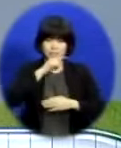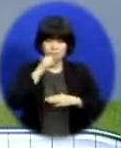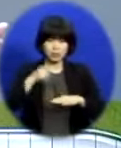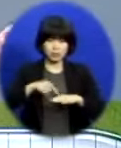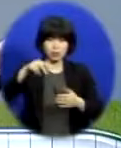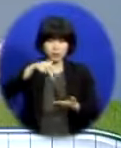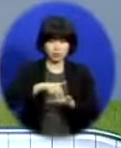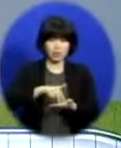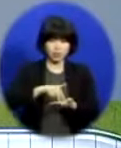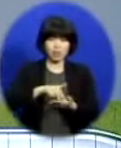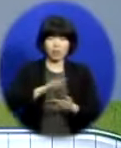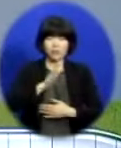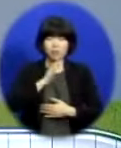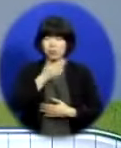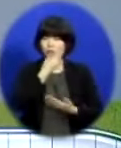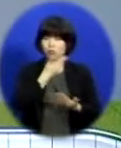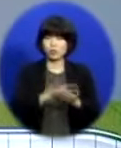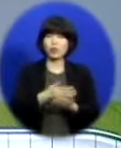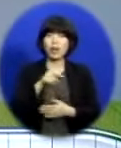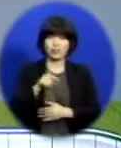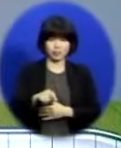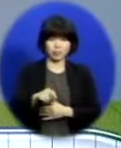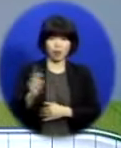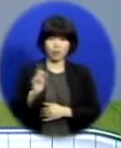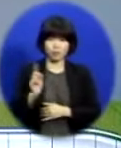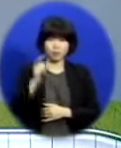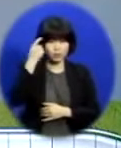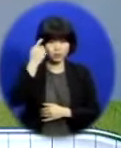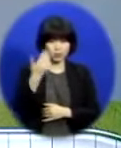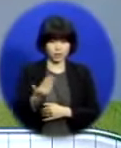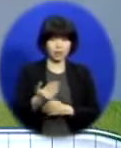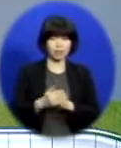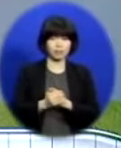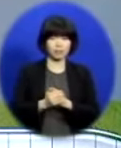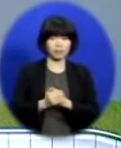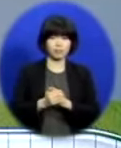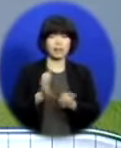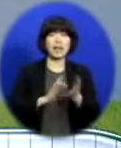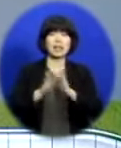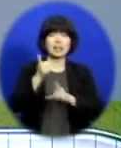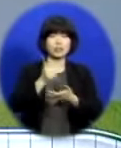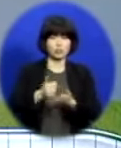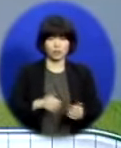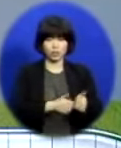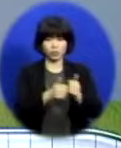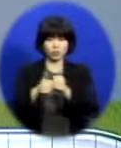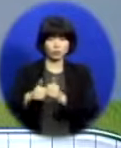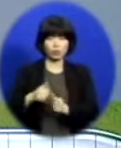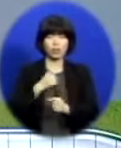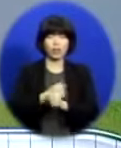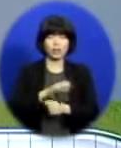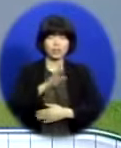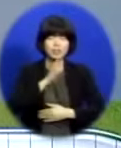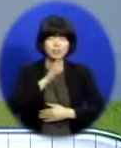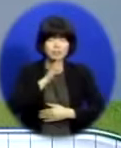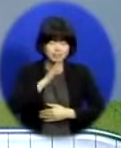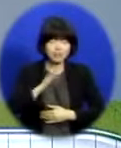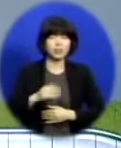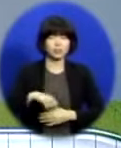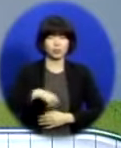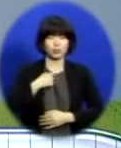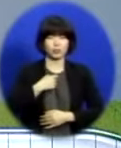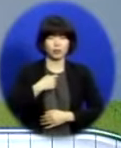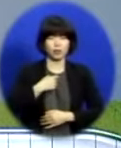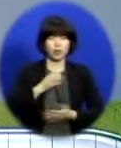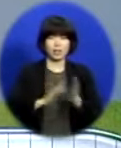있어서 정말 중요한 것이 무엇입니까 예수님과 동행하는 진정으로 예수를 믿는